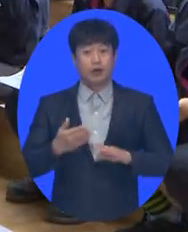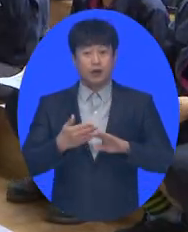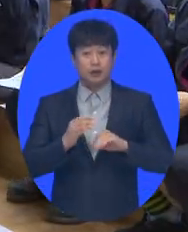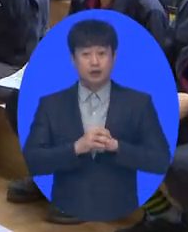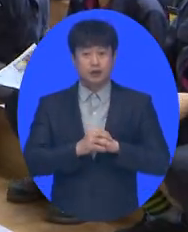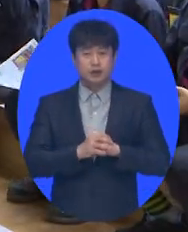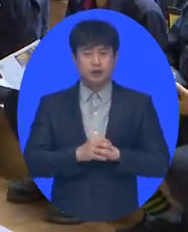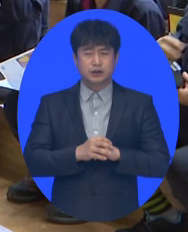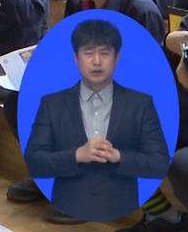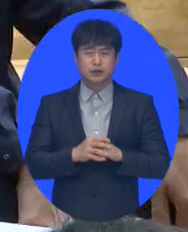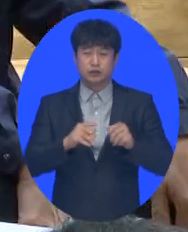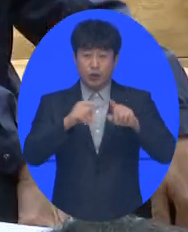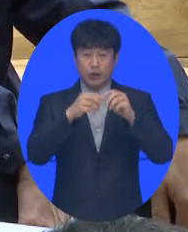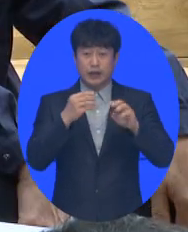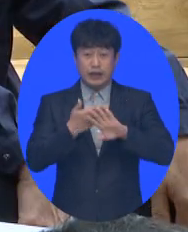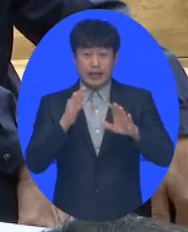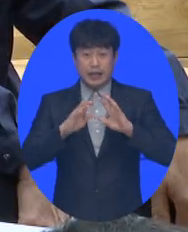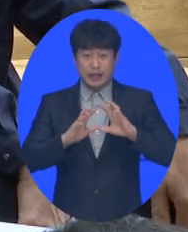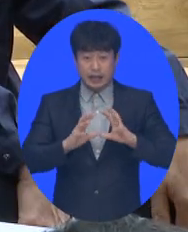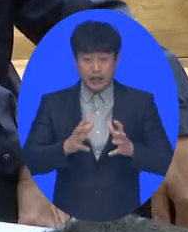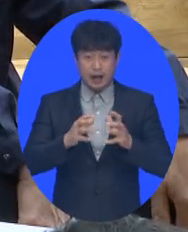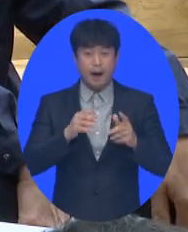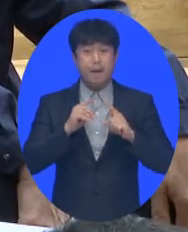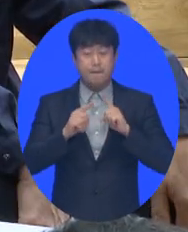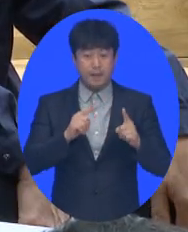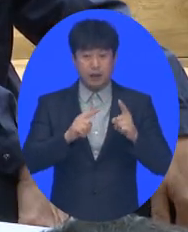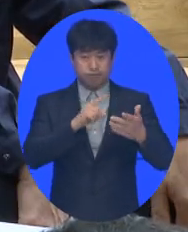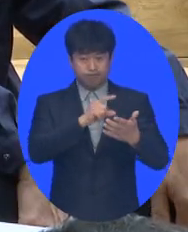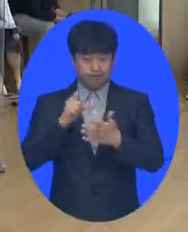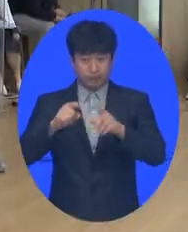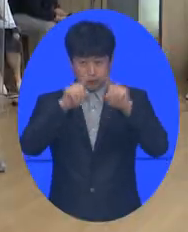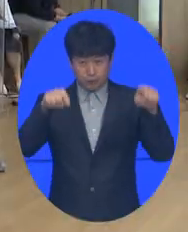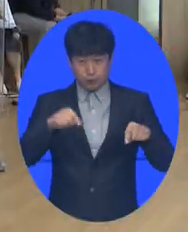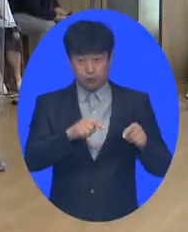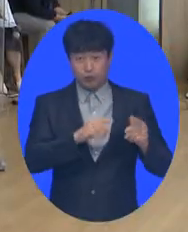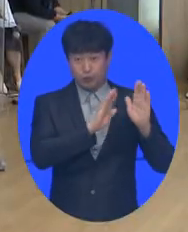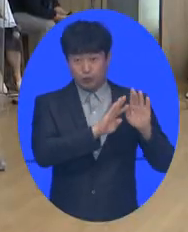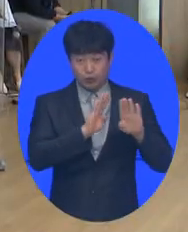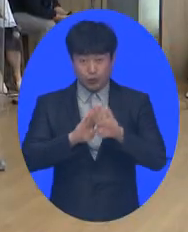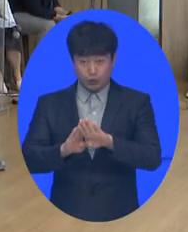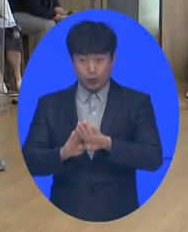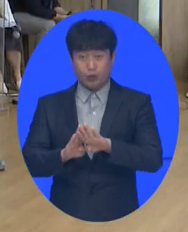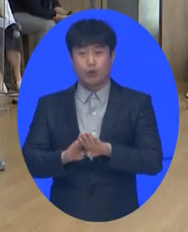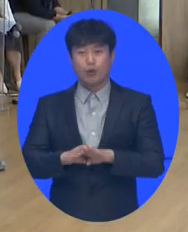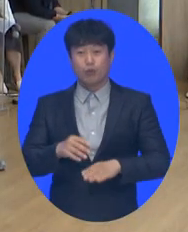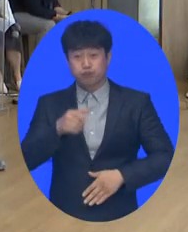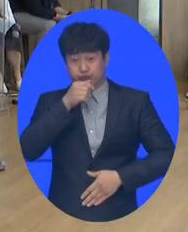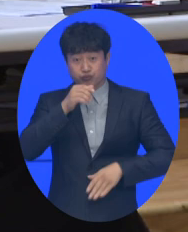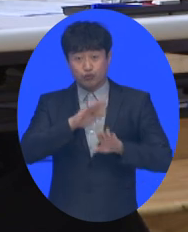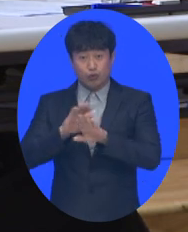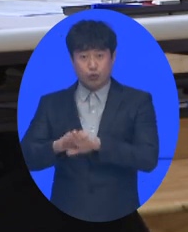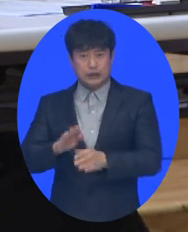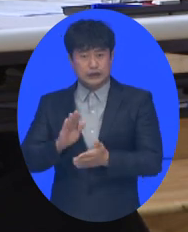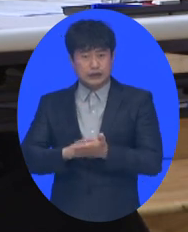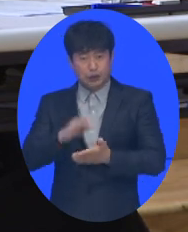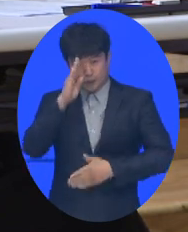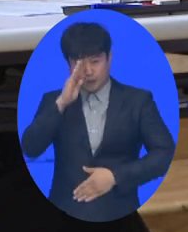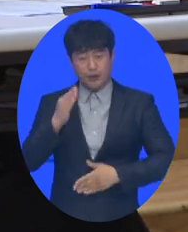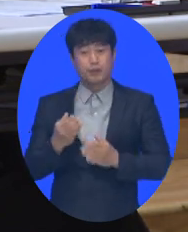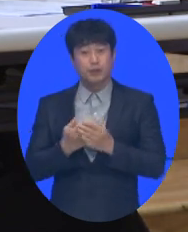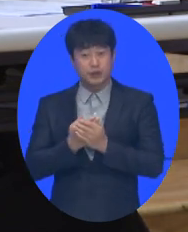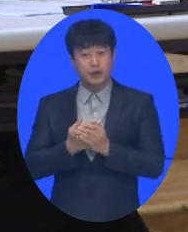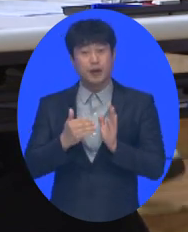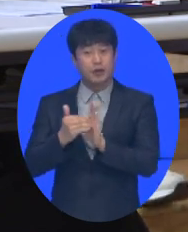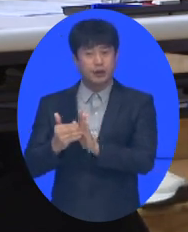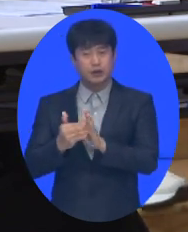된 산재예방 포스터를 현장에 배부하고 석기 건설현장에 생수 등을 전달해 온열질환 경각심을 높인 사례 등 모범